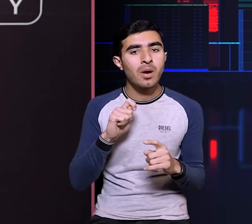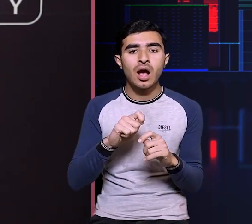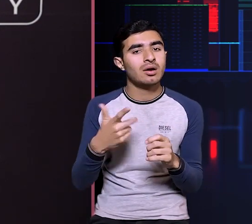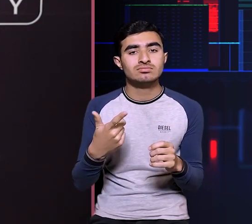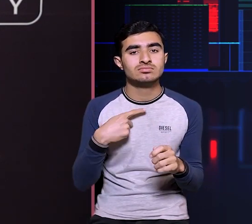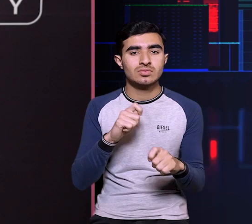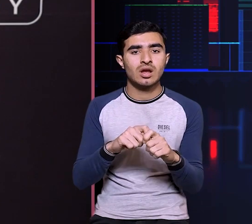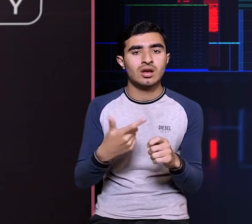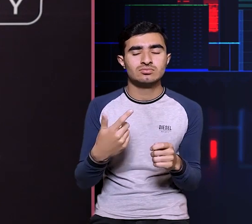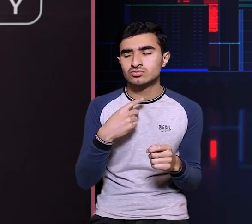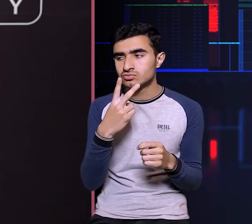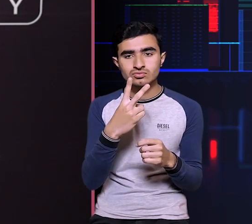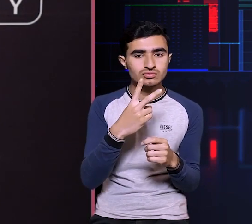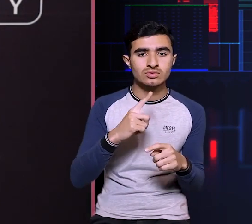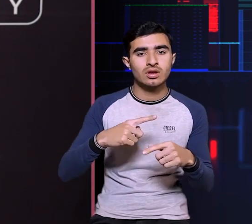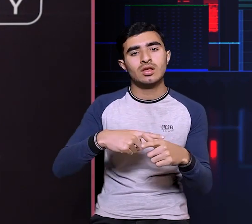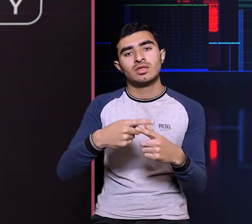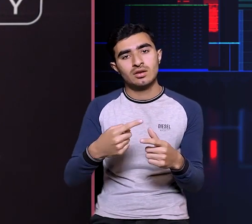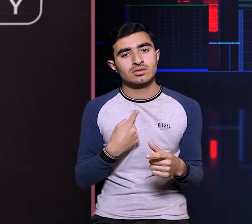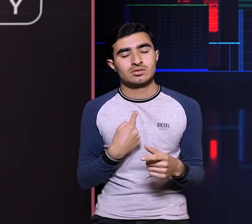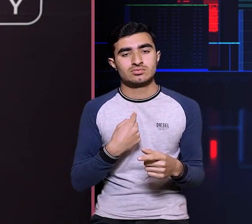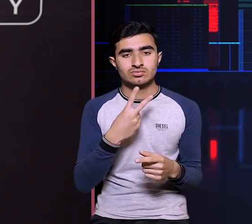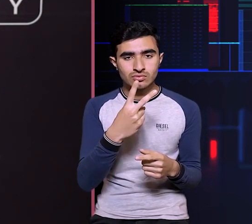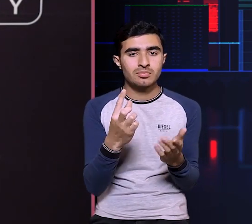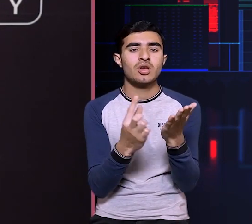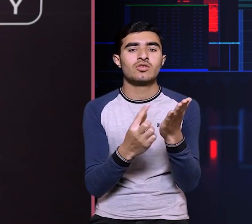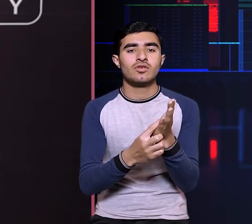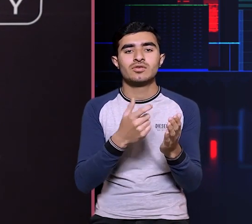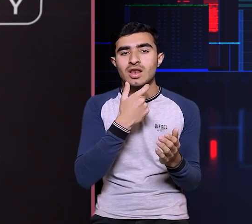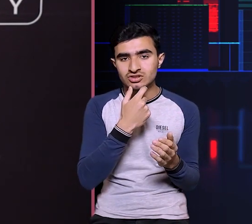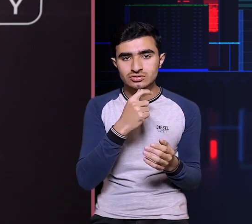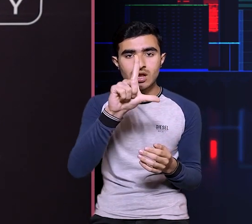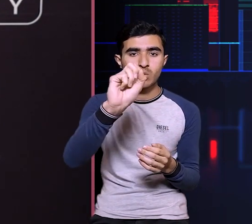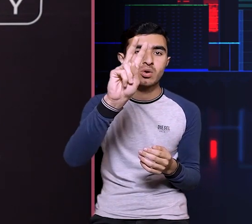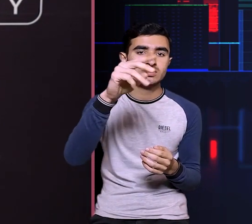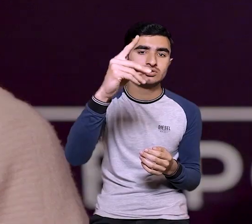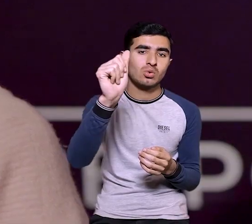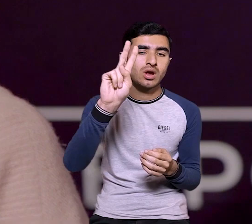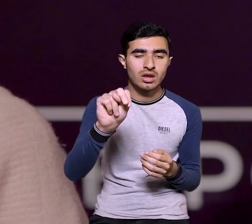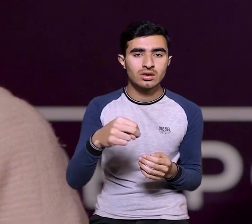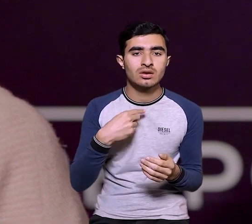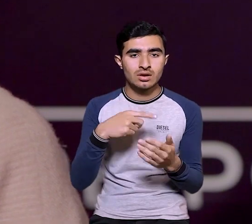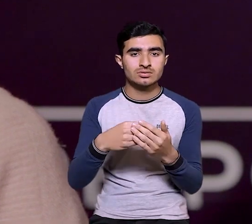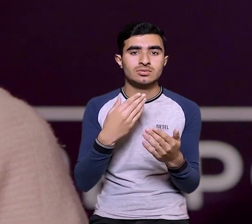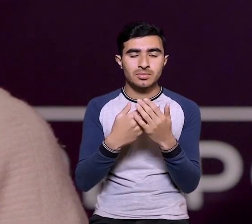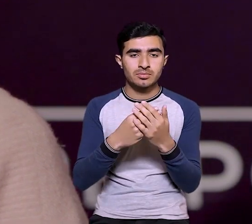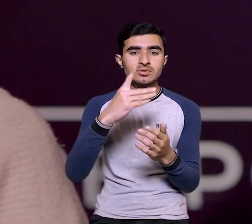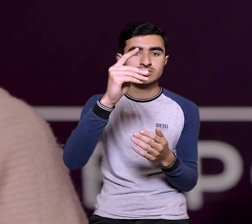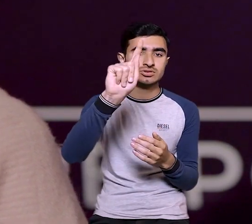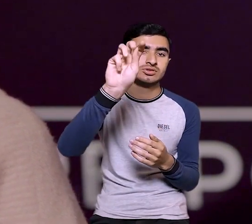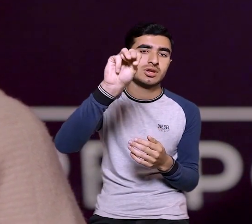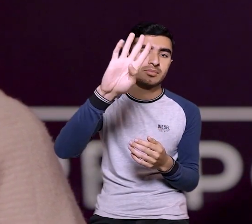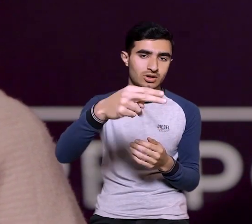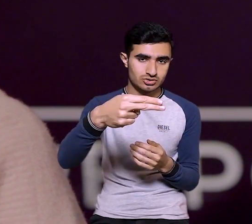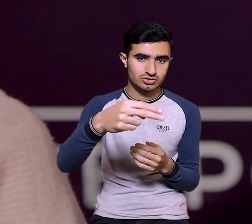लाइक लुकिंग फॉर एन अपॉर्चुनिटी एंड आई जॉइंट यूनिवर्सिटी ऑफ लंदन फॉर माई DTM एंड एज। मैंने वो डिप्लोमा किया